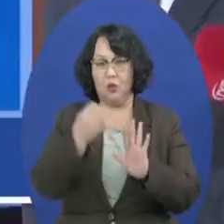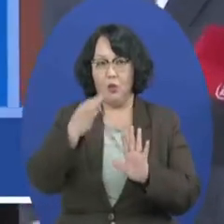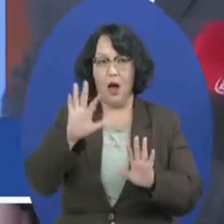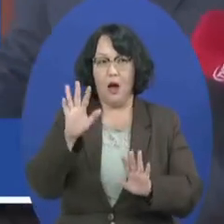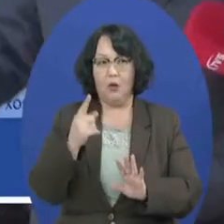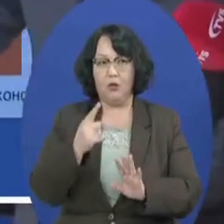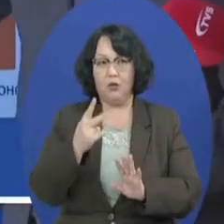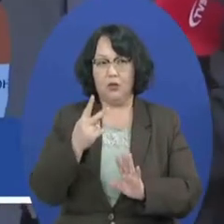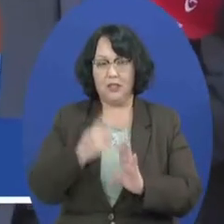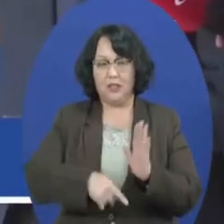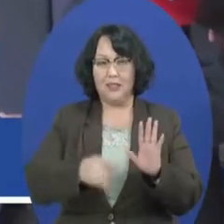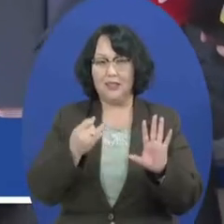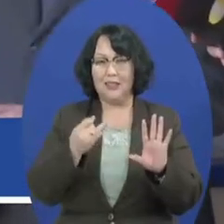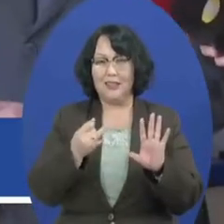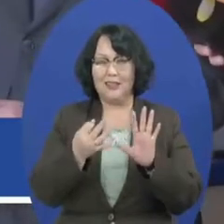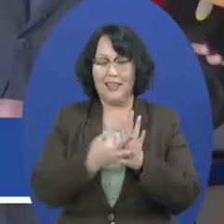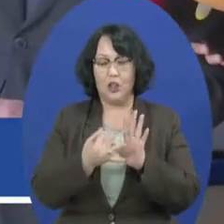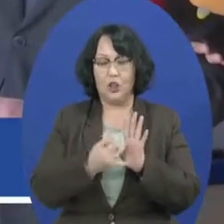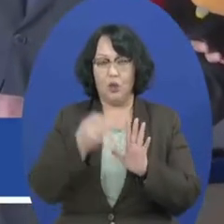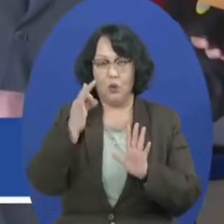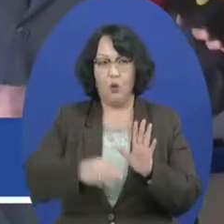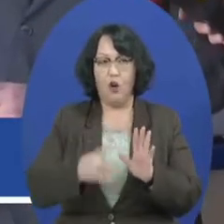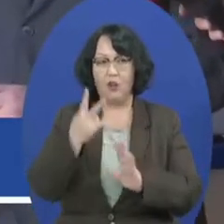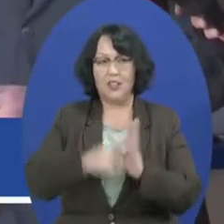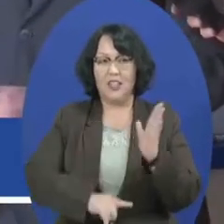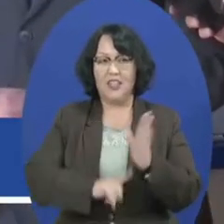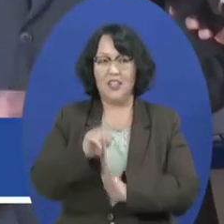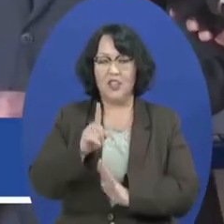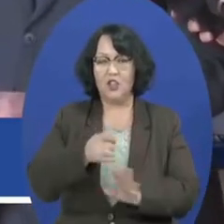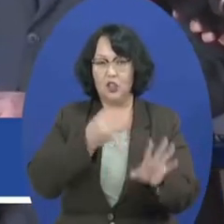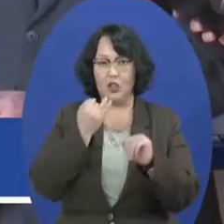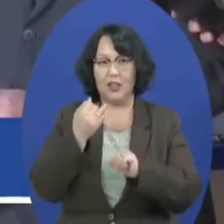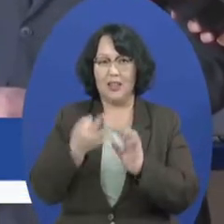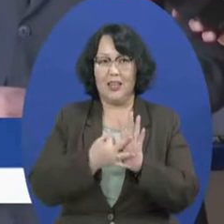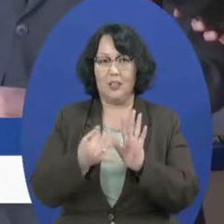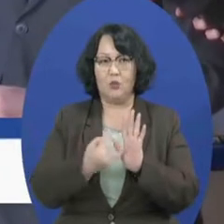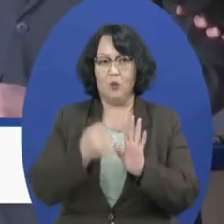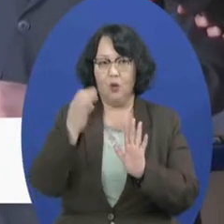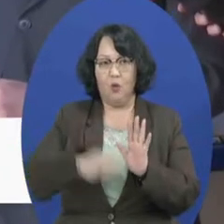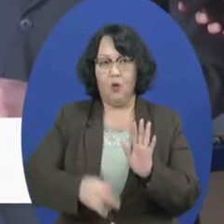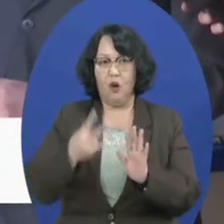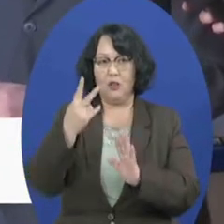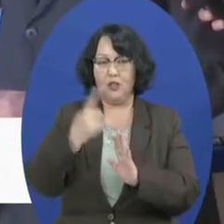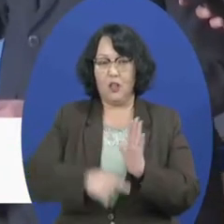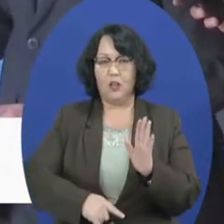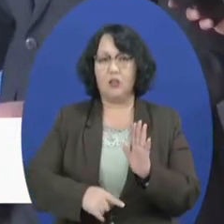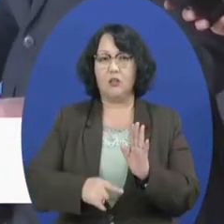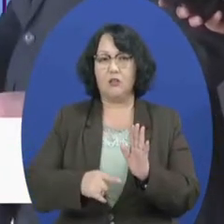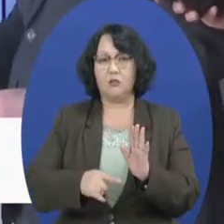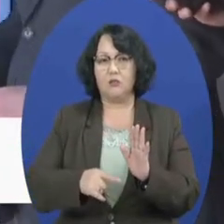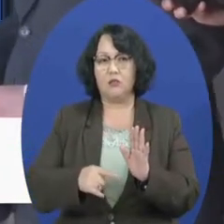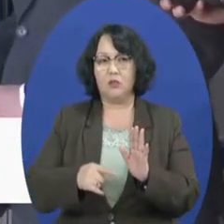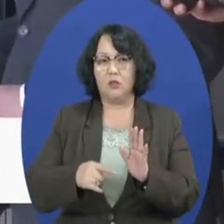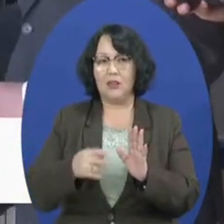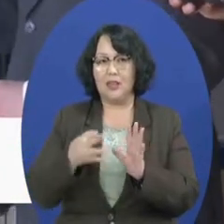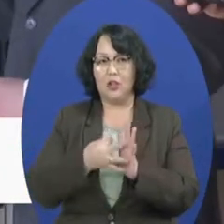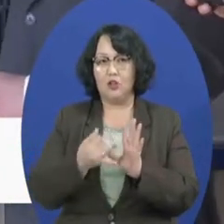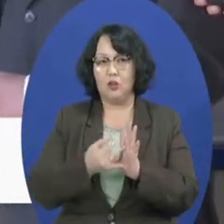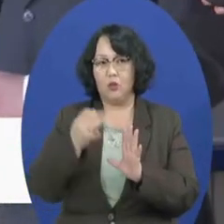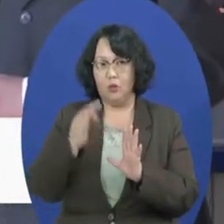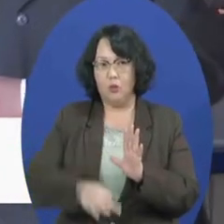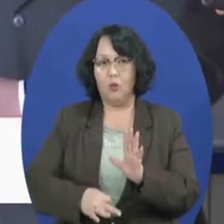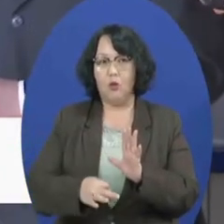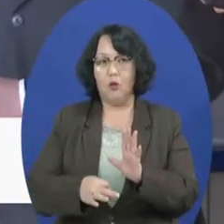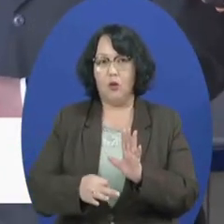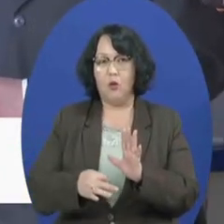87 автай, 2 сарын эхний 7 хоногт 86 автай, 2 сарын 2 дахь 7 хоногт 87 автай, 3